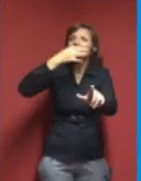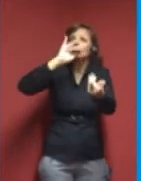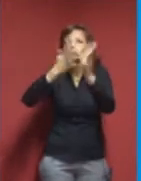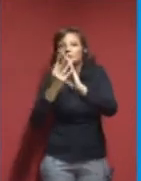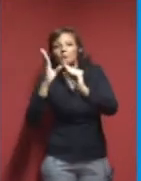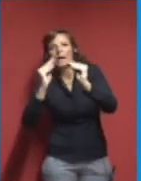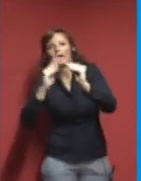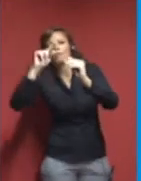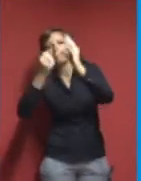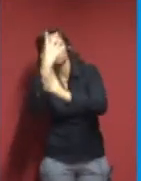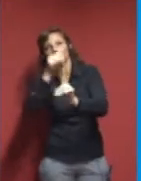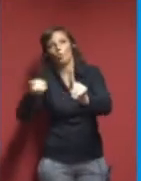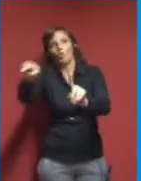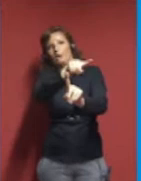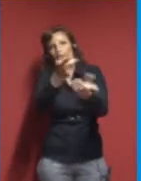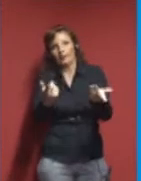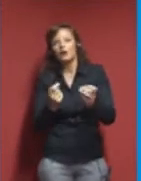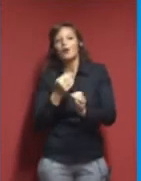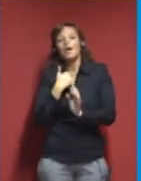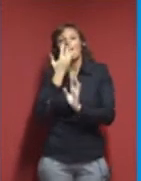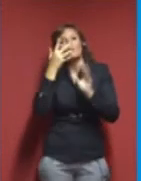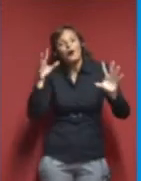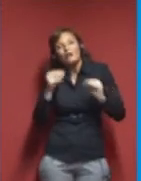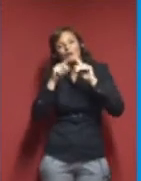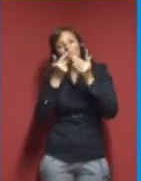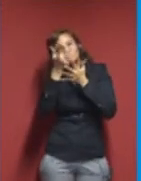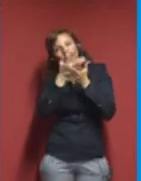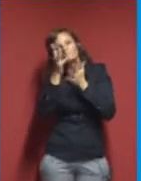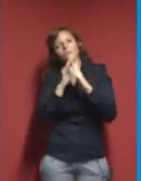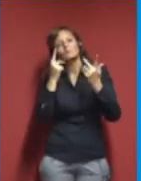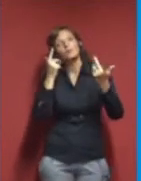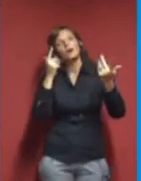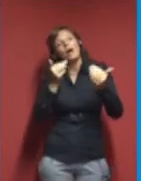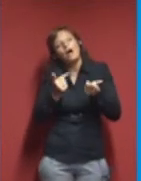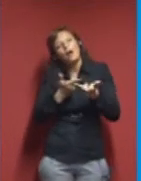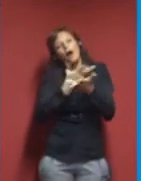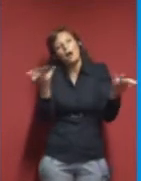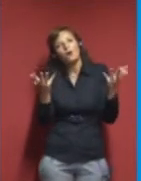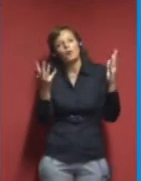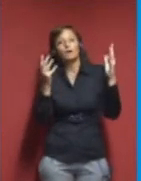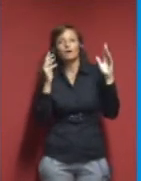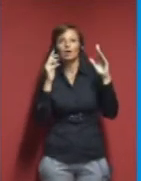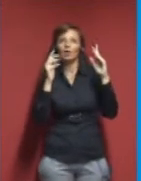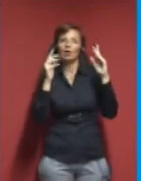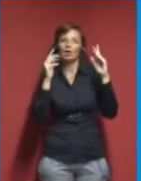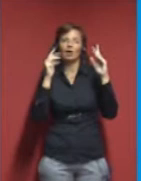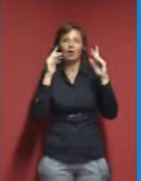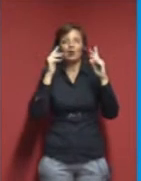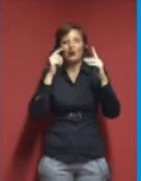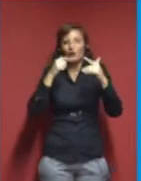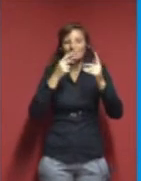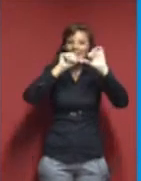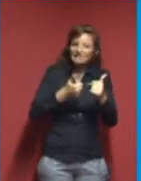creatori. Desidero iniziare con il parlarvi di alcuni dei modi con cui facciamo delle